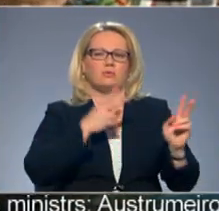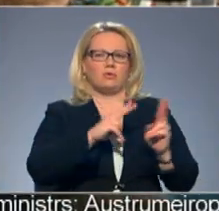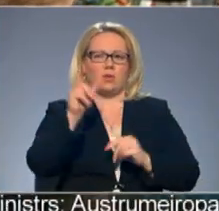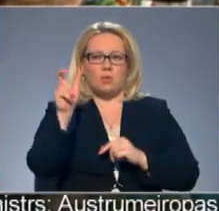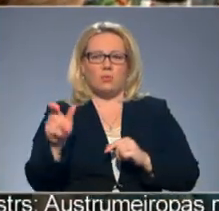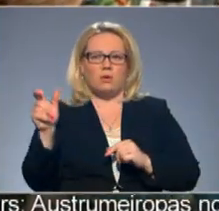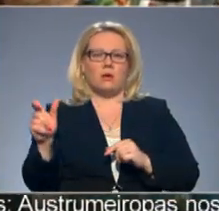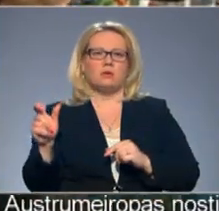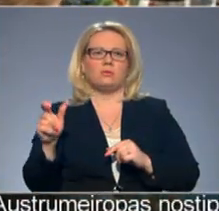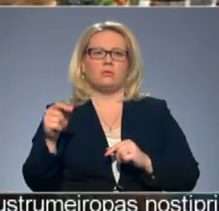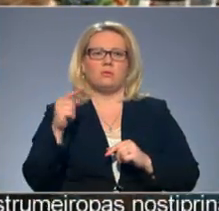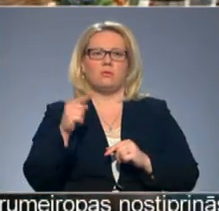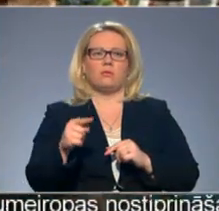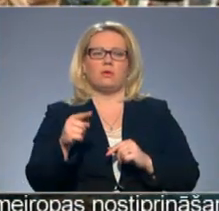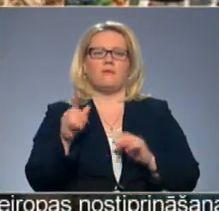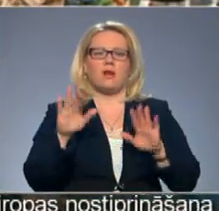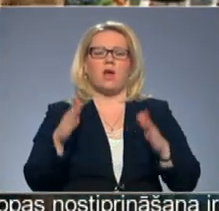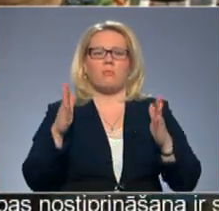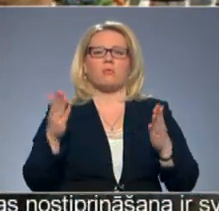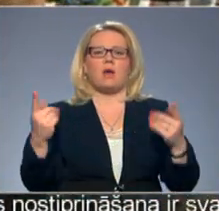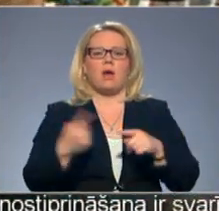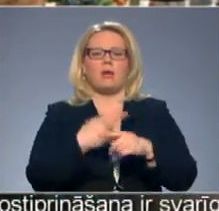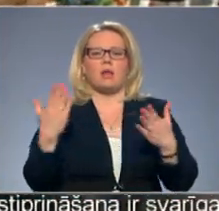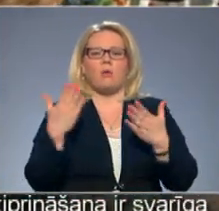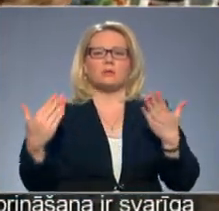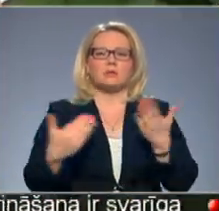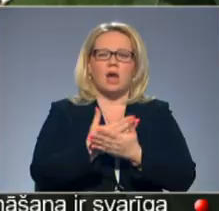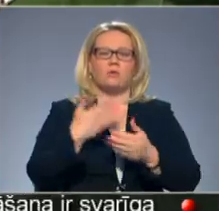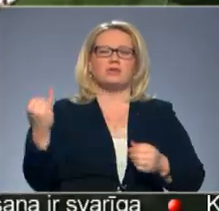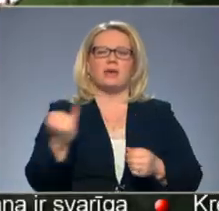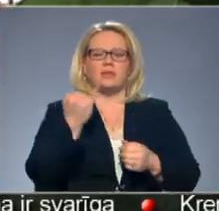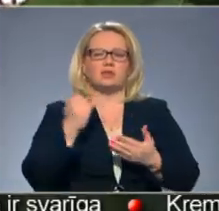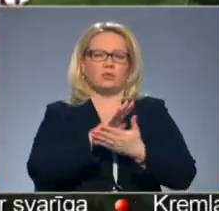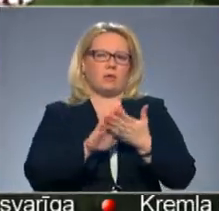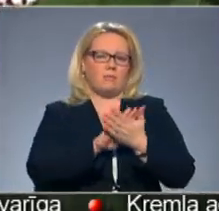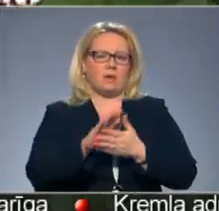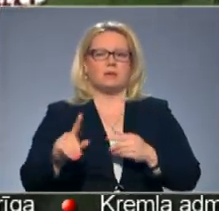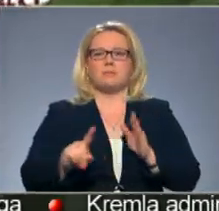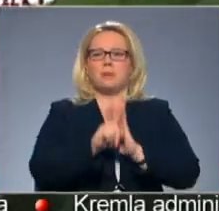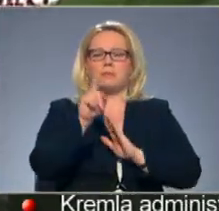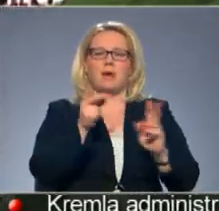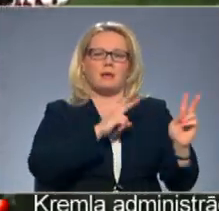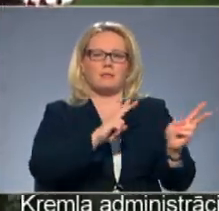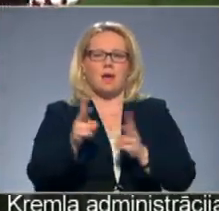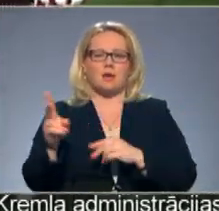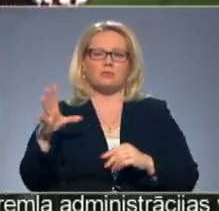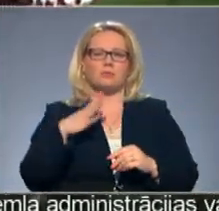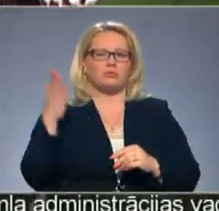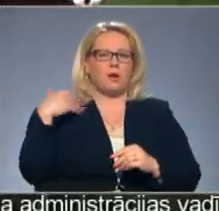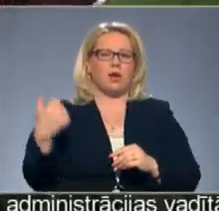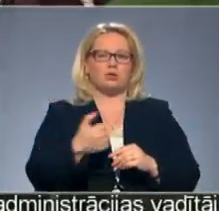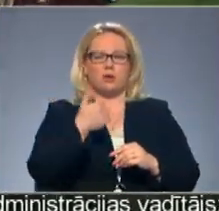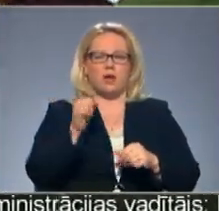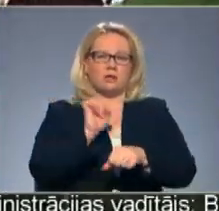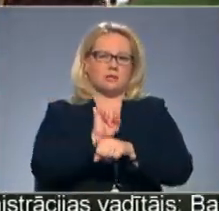te jaunais pasākums varētu būt kaut kas atkal jauns un kaut kas tāds interesants un nebijis. Pirmie dāņķi pilī notikuši pagājušo gadu